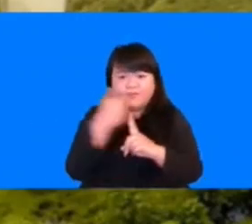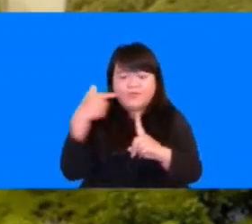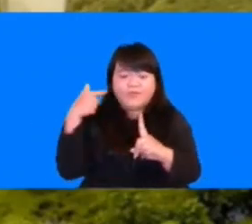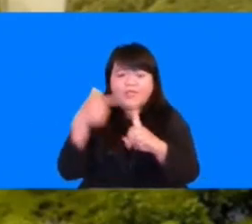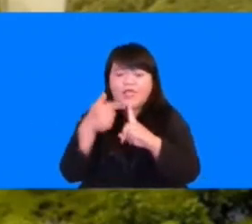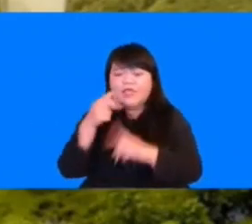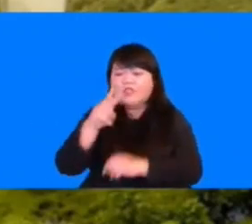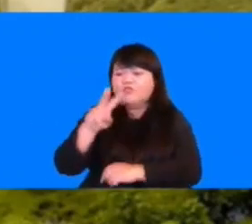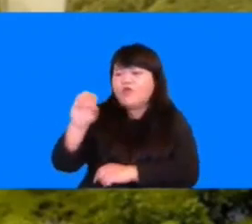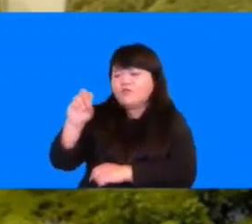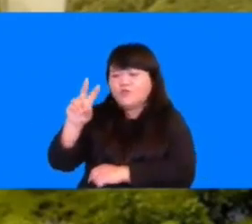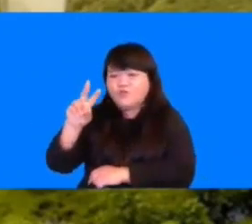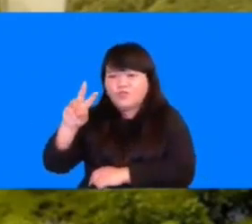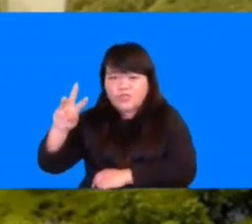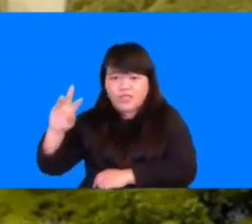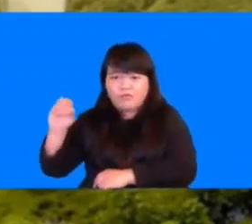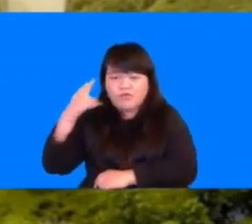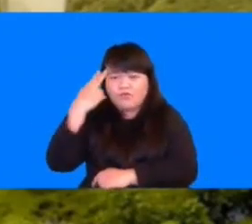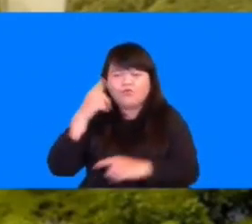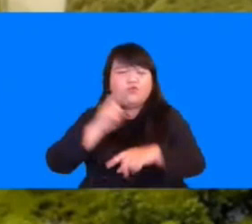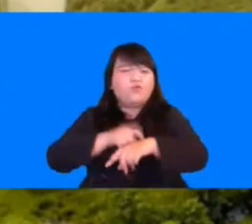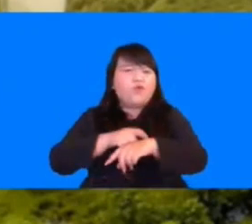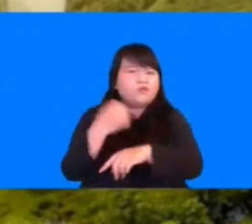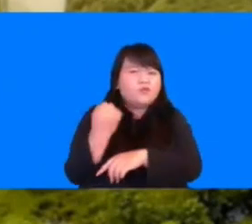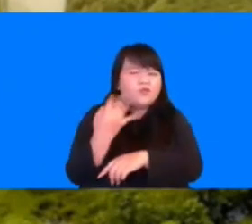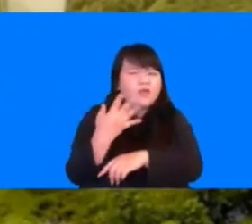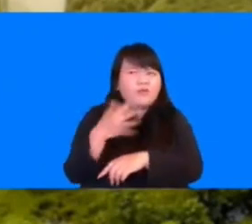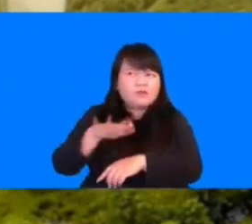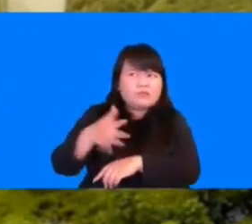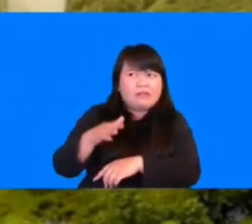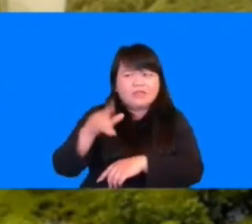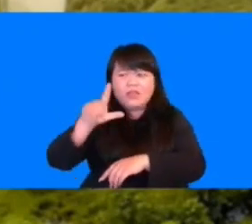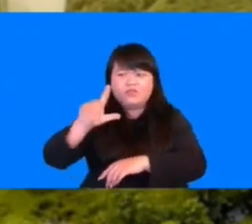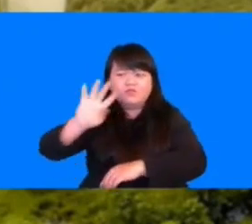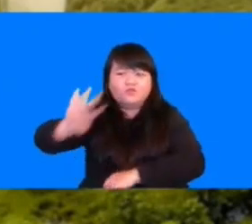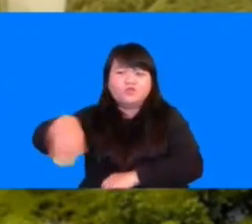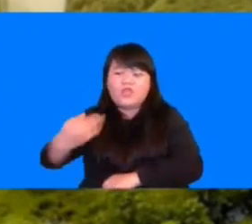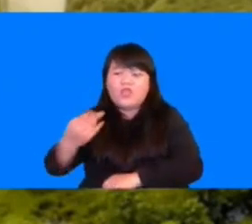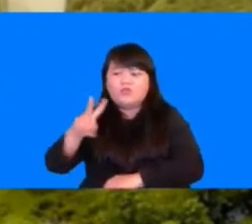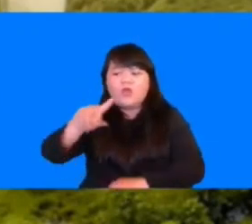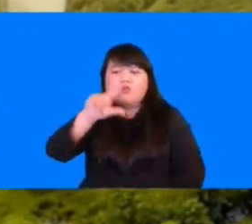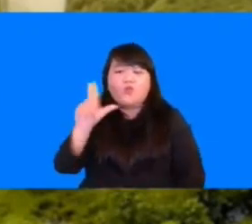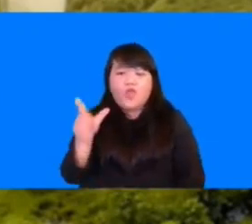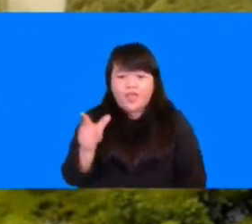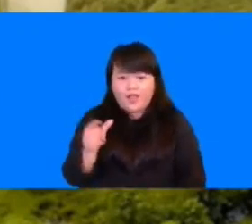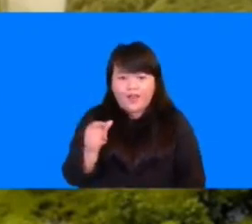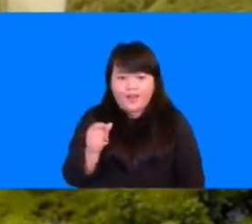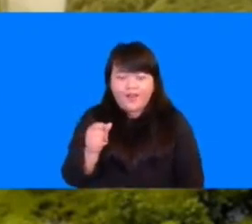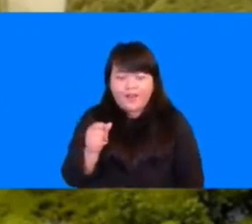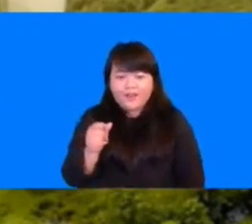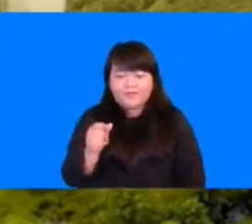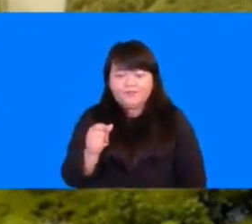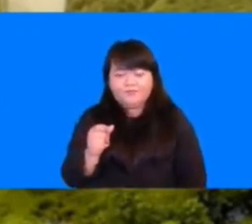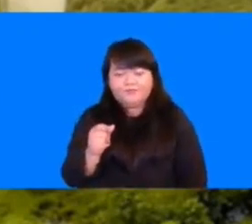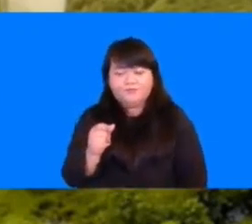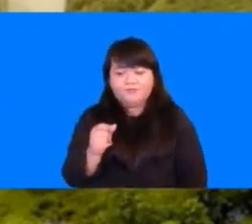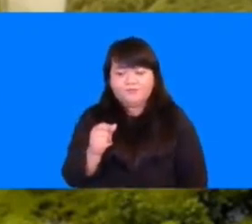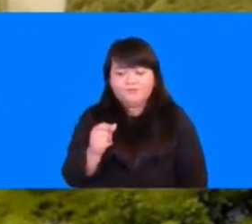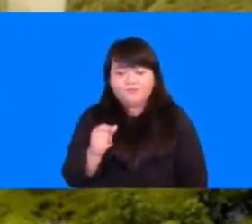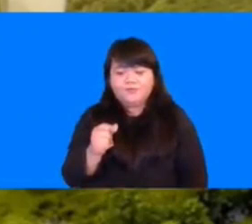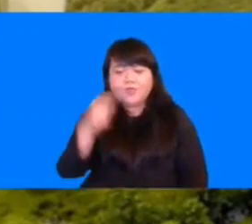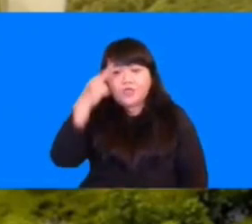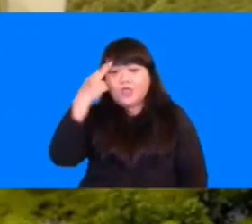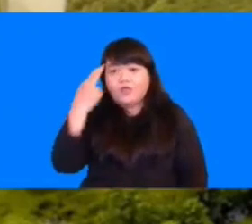Agenda 2030 dalam kurun waktu tinggal 7 tahun dan 2 bulan lagi, dan tentunya dalam